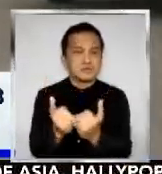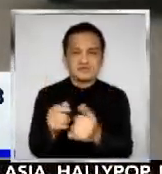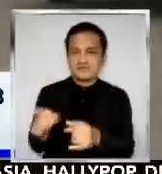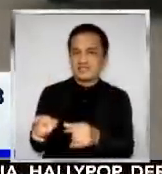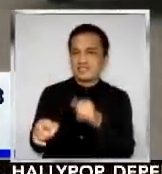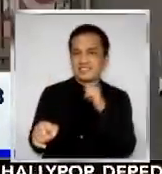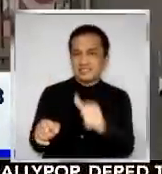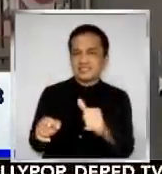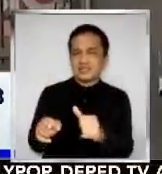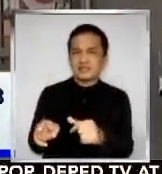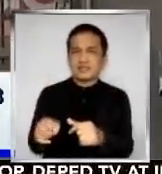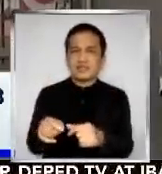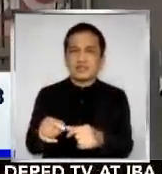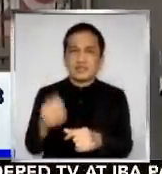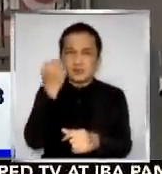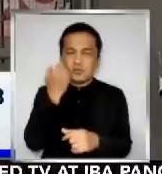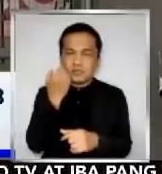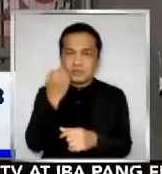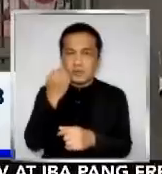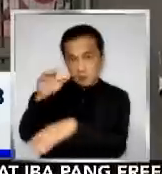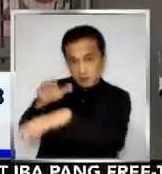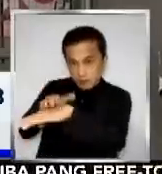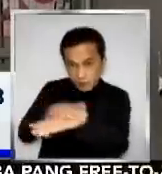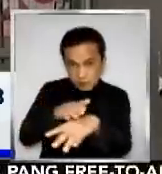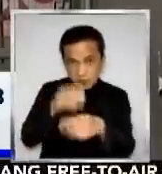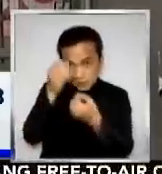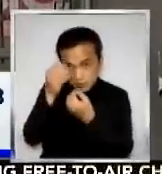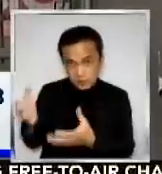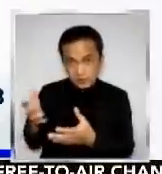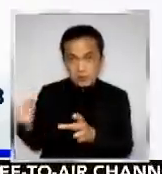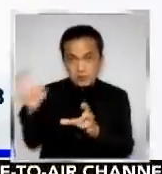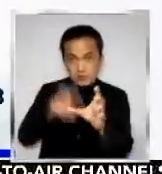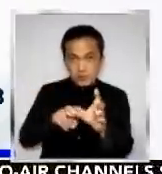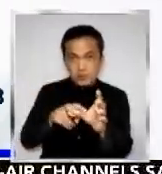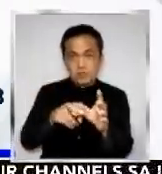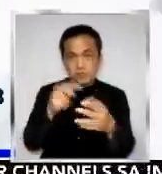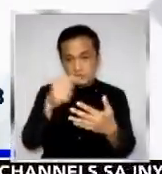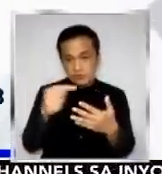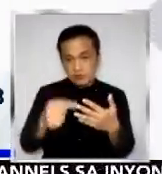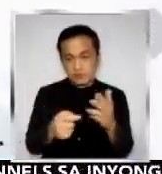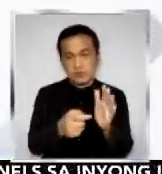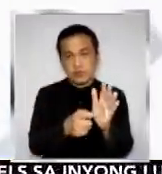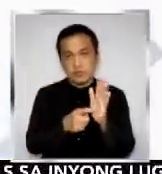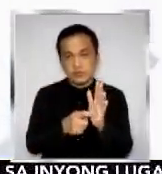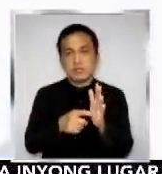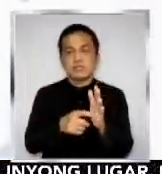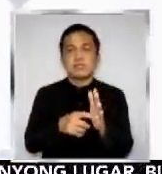pagpapaalala sa mga pasahero ng mga requirements sa biyahe. Nasa kanila na yun, kung